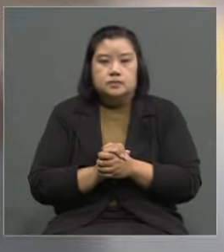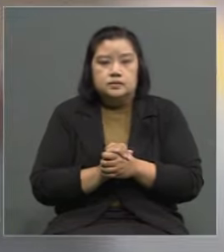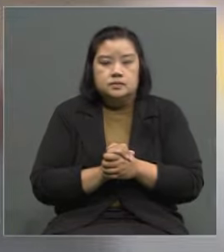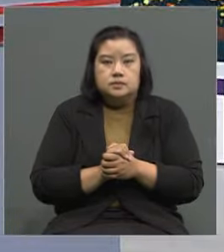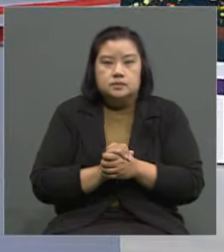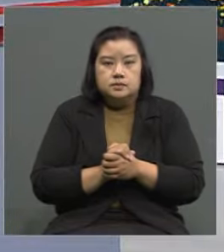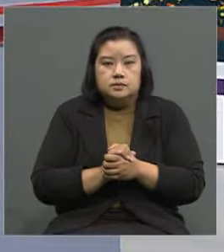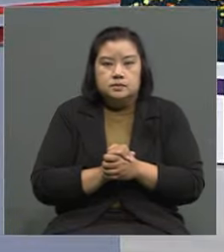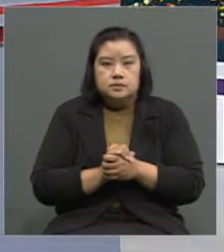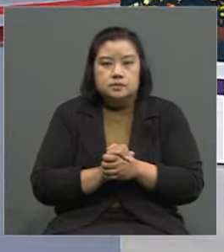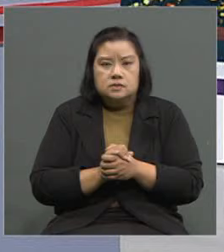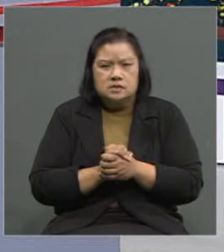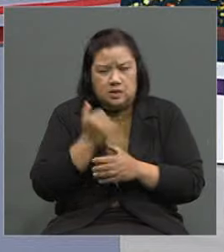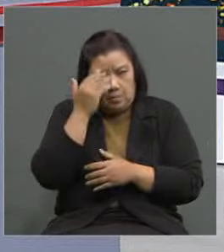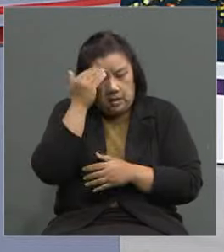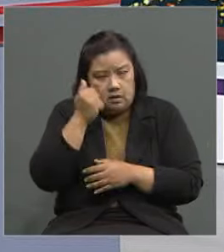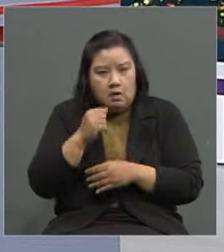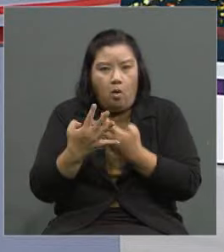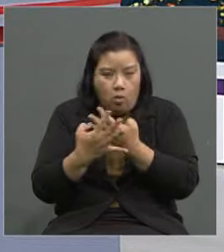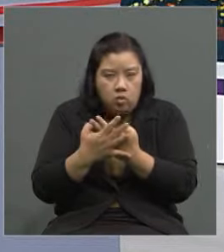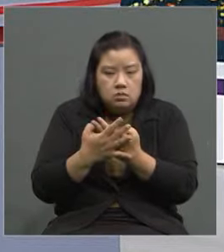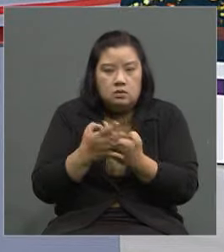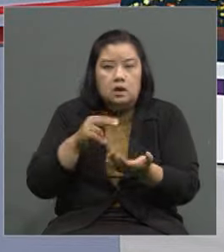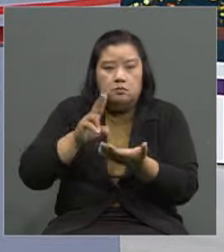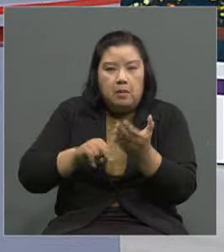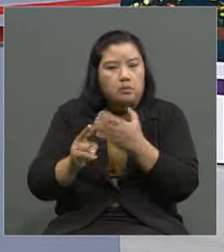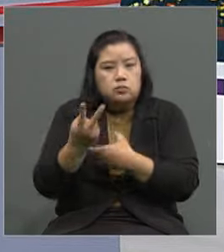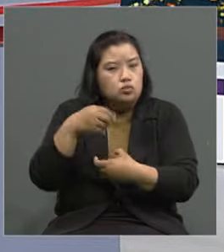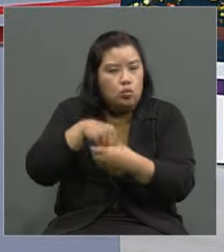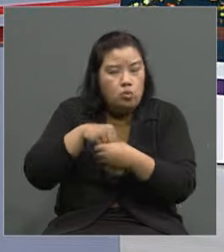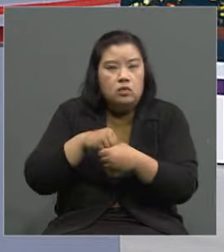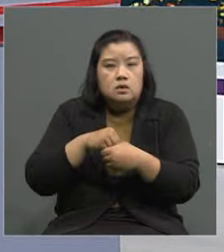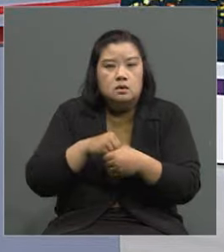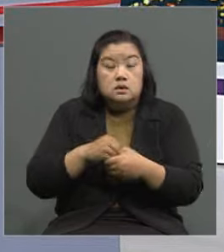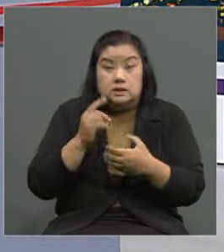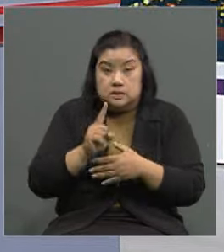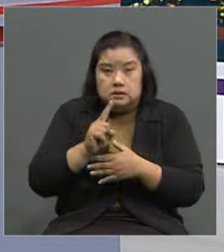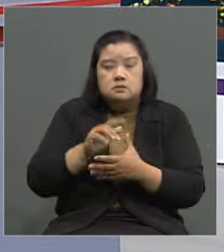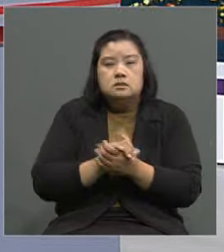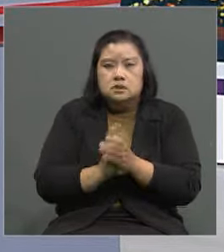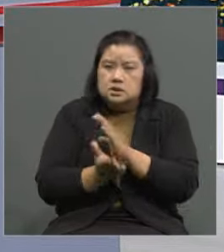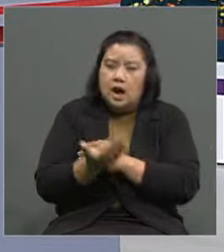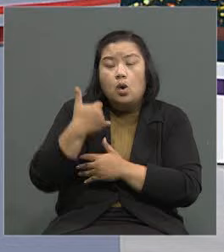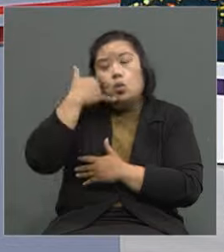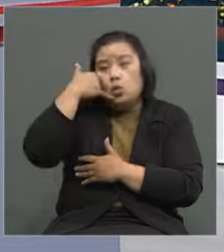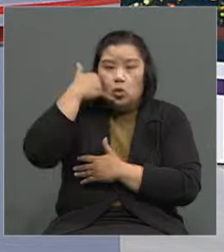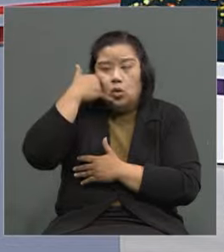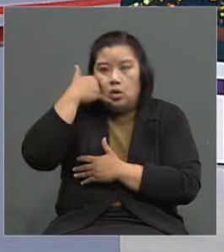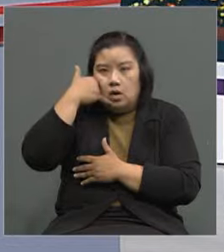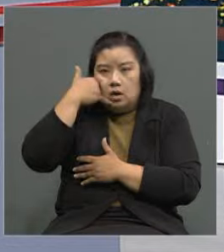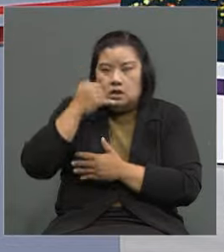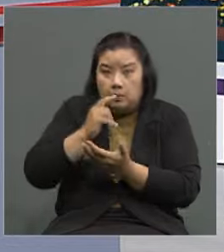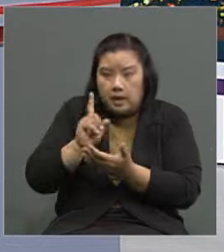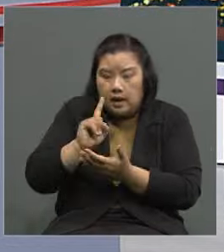อออเอาข้อมูลเรามาจากไหนเออโทรมาอยู่ได้นะคะวันหยุดเนี่ยเช้าตรู่ก็โทรมาต้องปราบรามให้